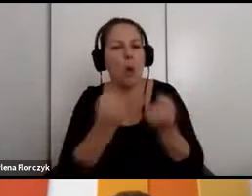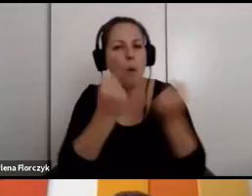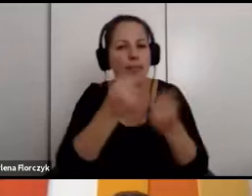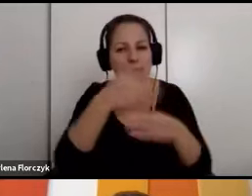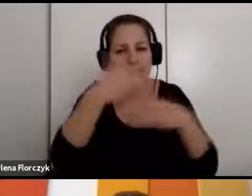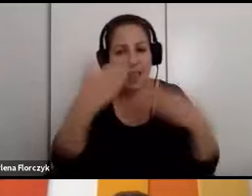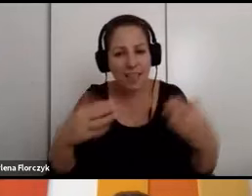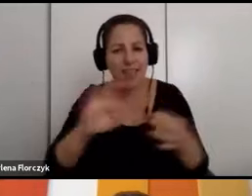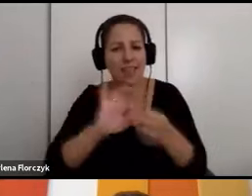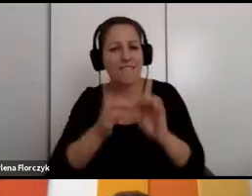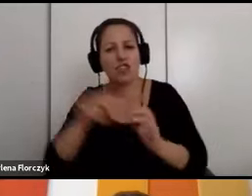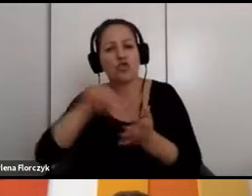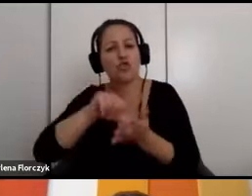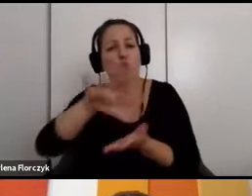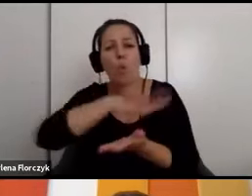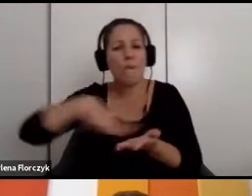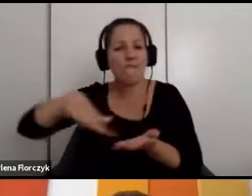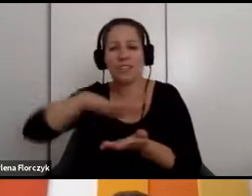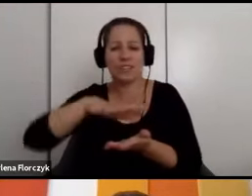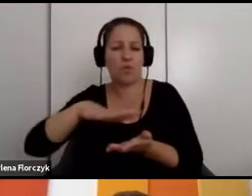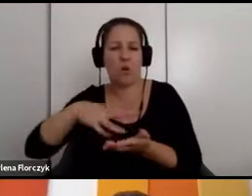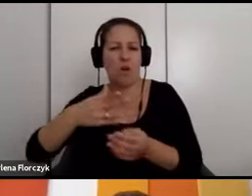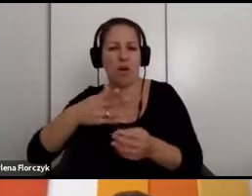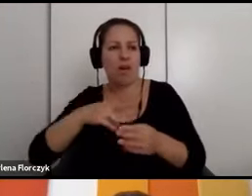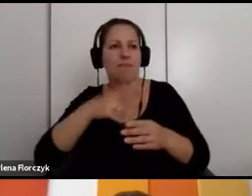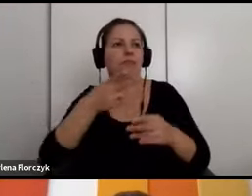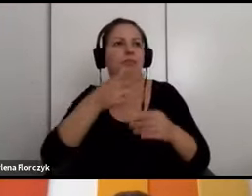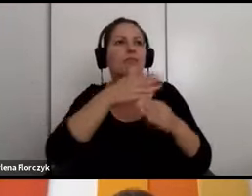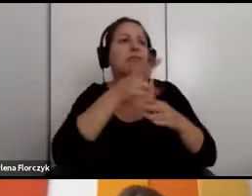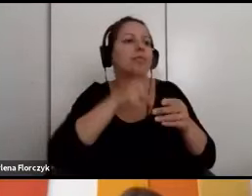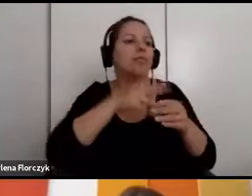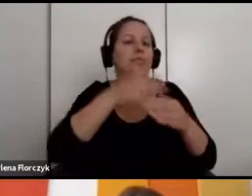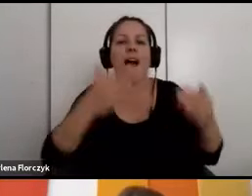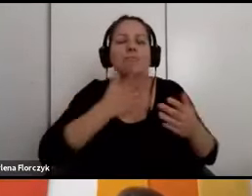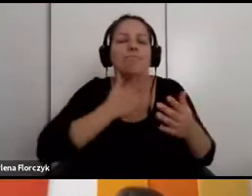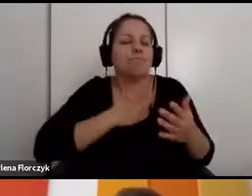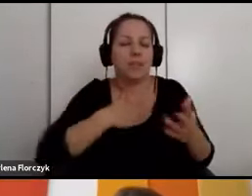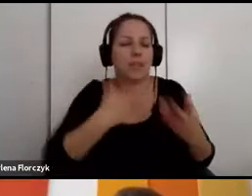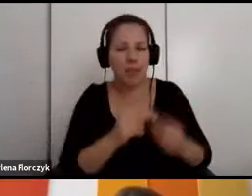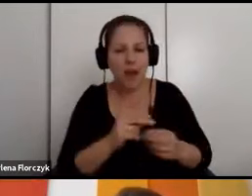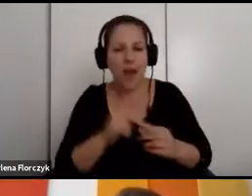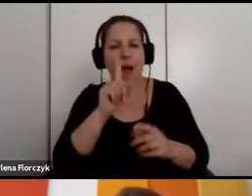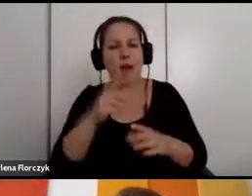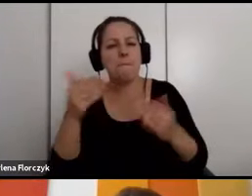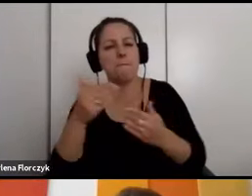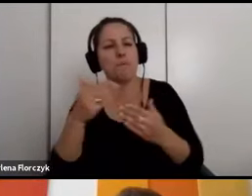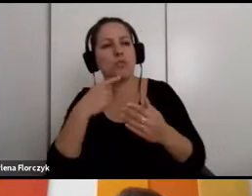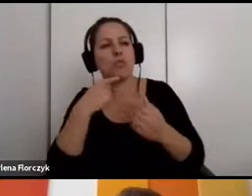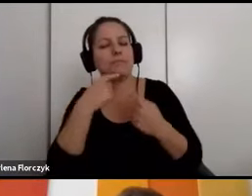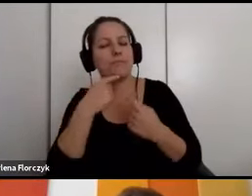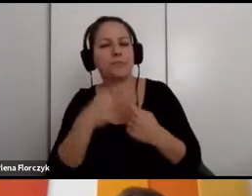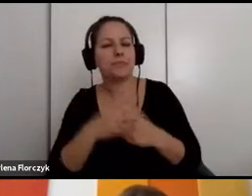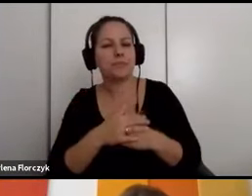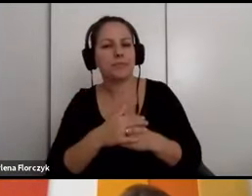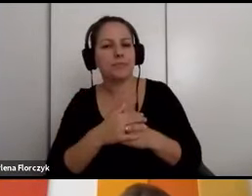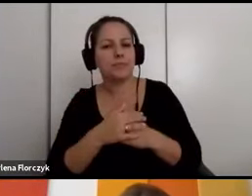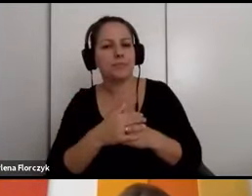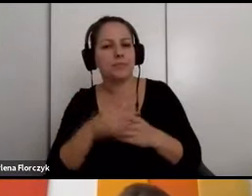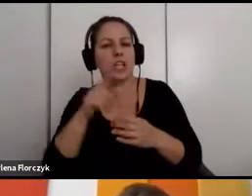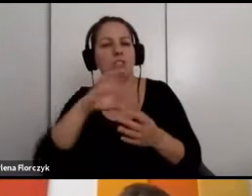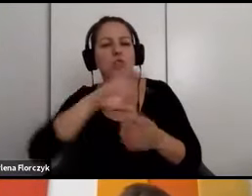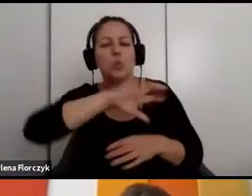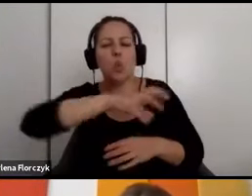teatralne, nawet w środowisku, które nie jest teatromanami, często potrafi przełamać wiele takich struktur społecznych,